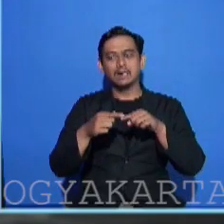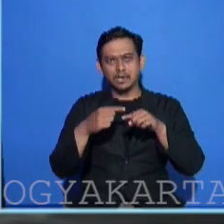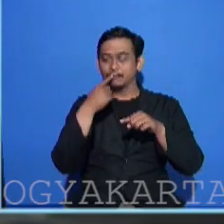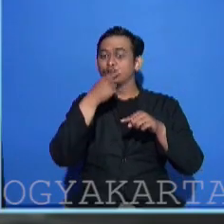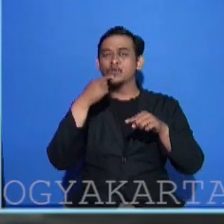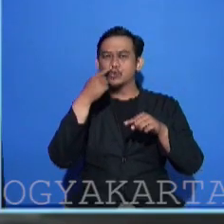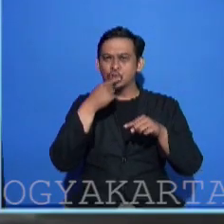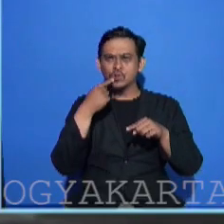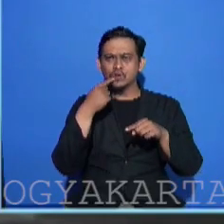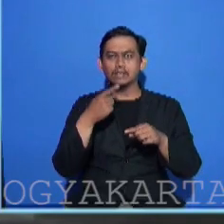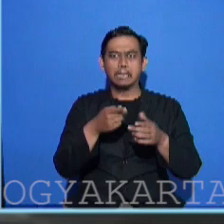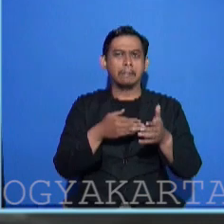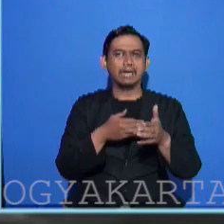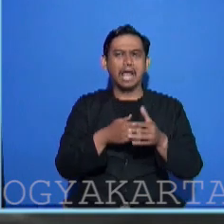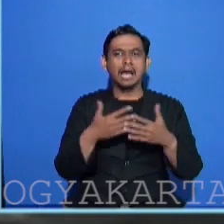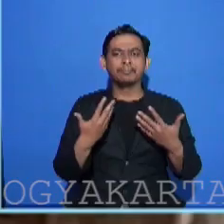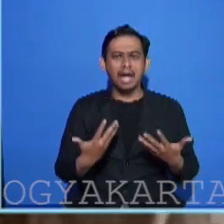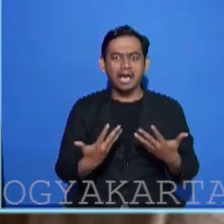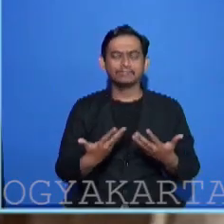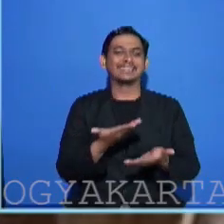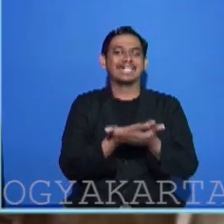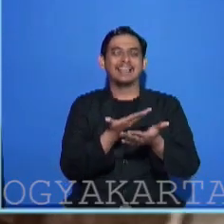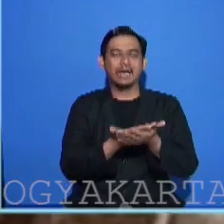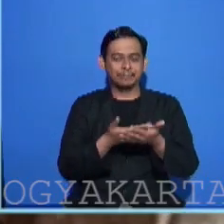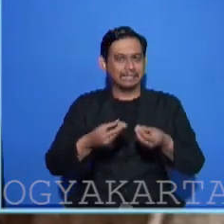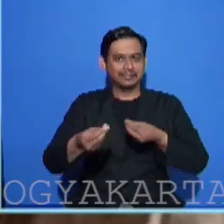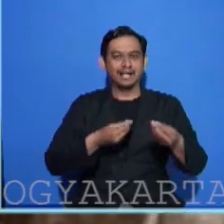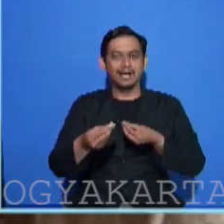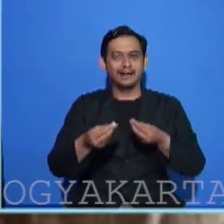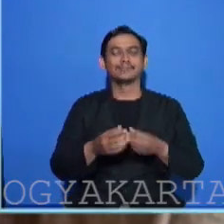ini untuk memenuhi permintaan pasar demikian Dian adi TV Yogyakarta melaporkan